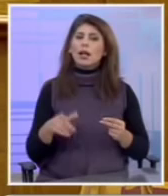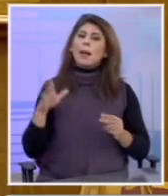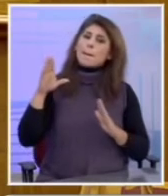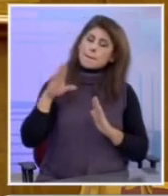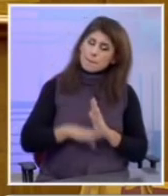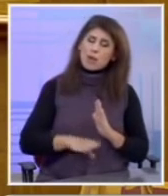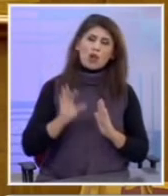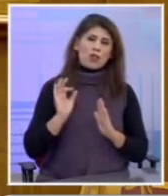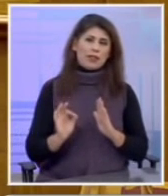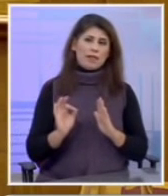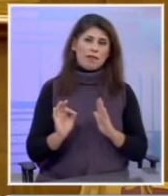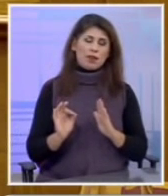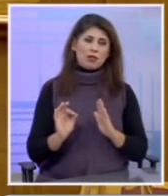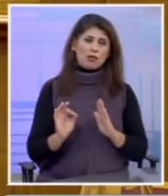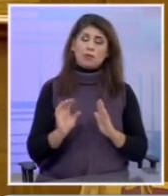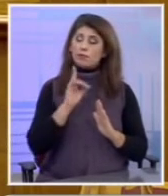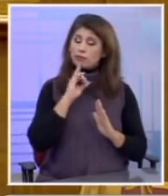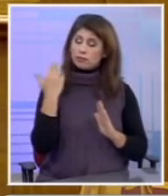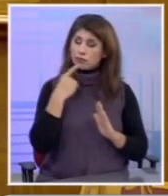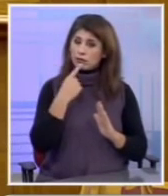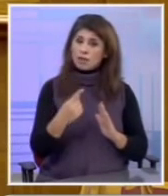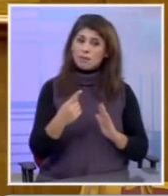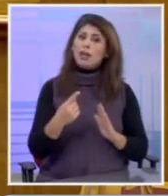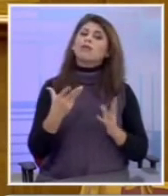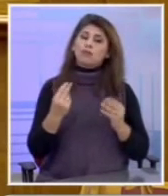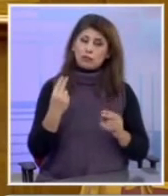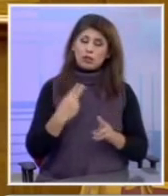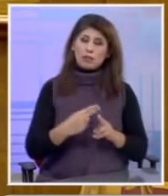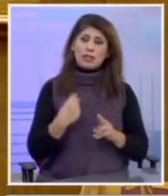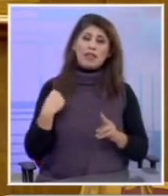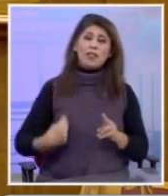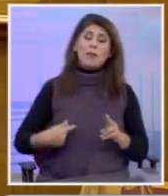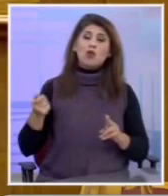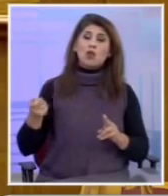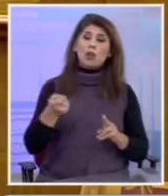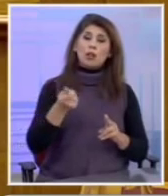Μειώθηκε βεβαίως, όπως είπα πιο πριν, δραστικά η επιβάρυνση του δημόσιου χρέους.